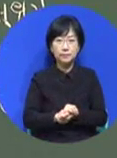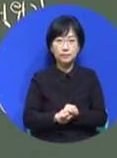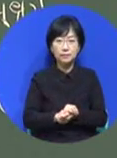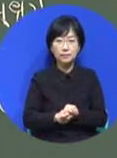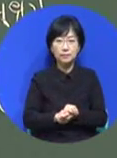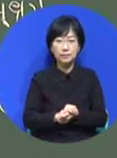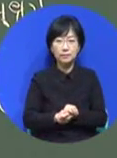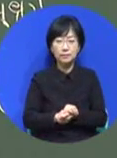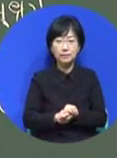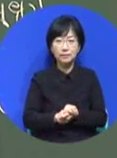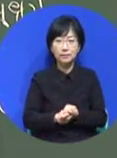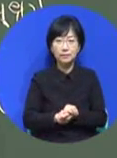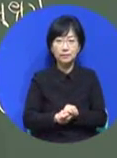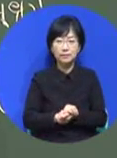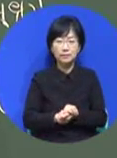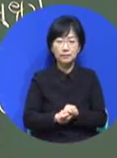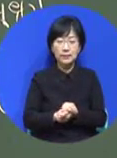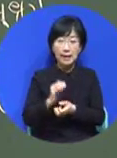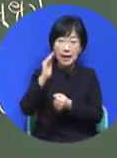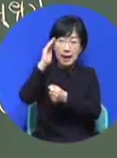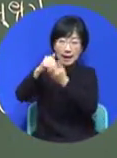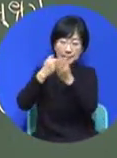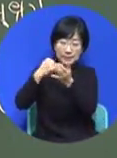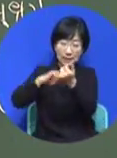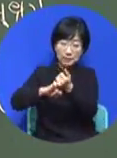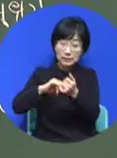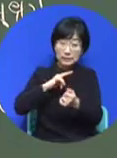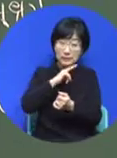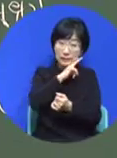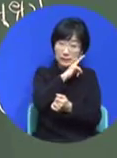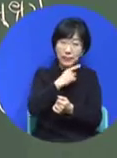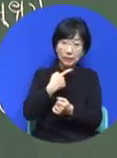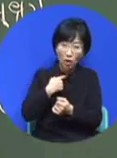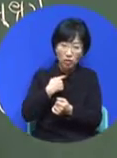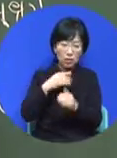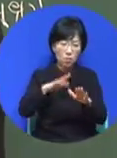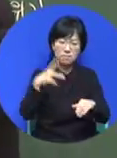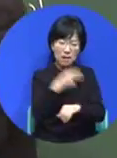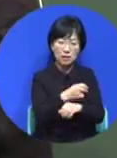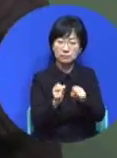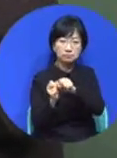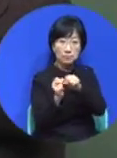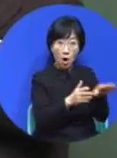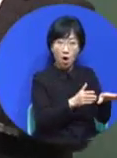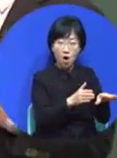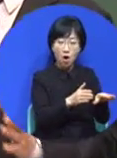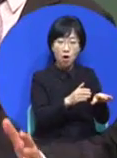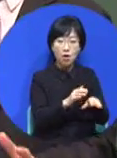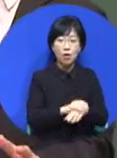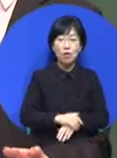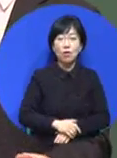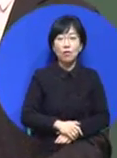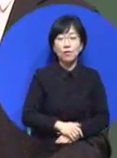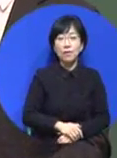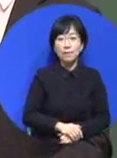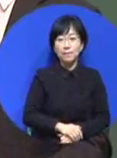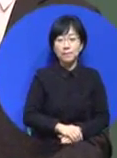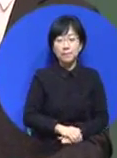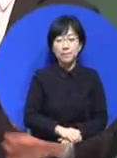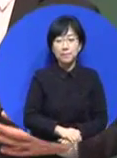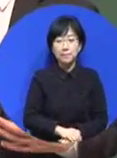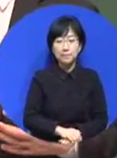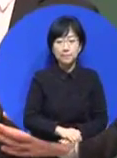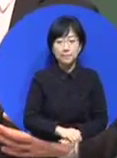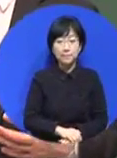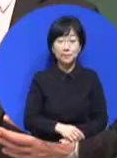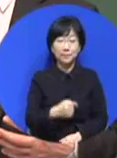나느냐 설명하기 힘듭니다. And how did he let go of his unbelief? It's kind of hard to explain. 있습니까, 여러분? What kind of